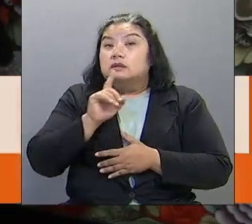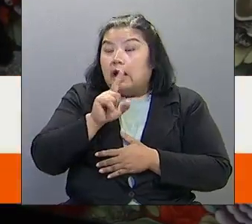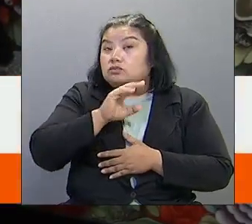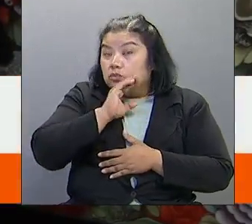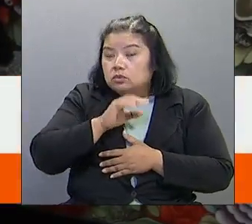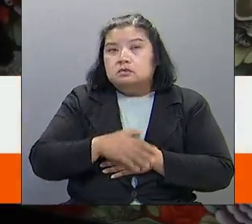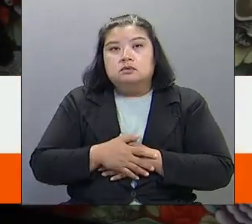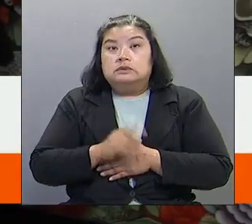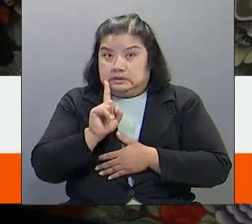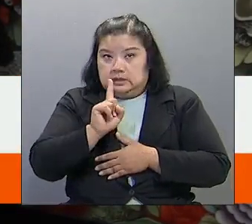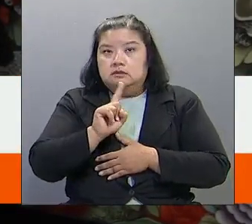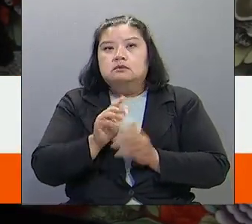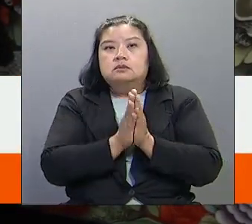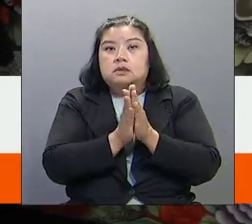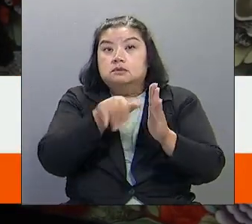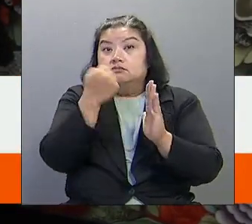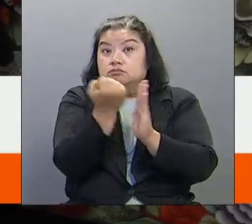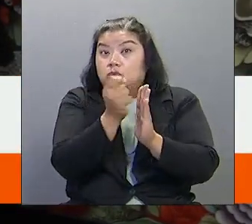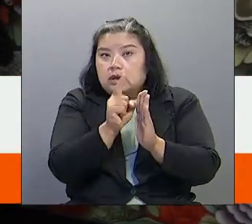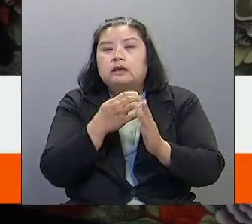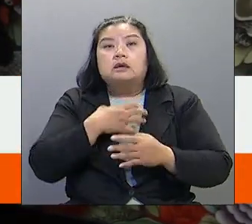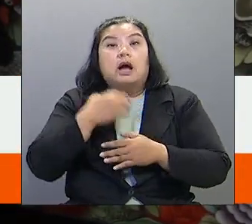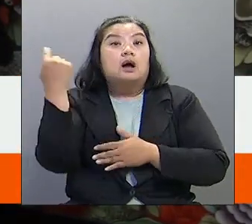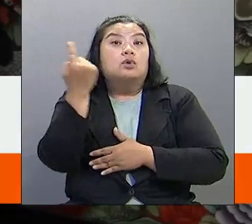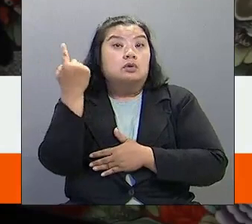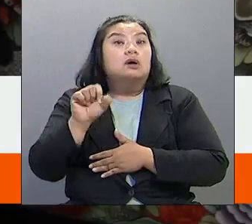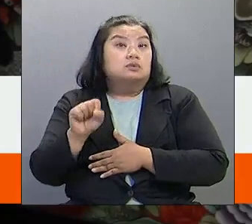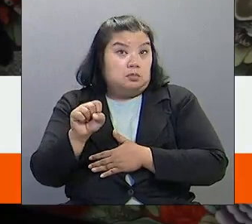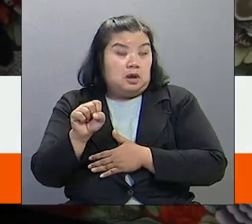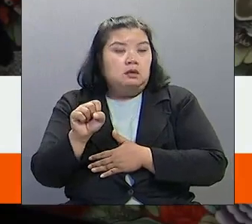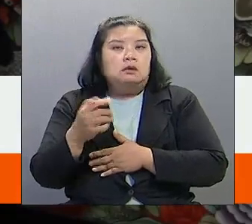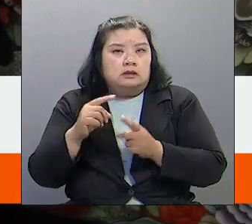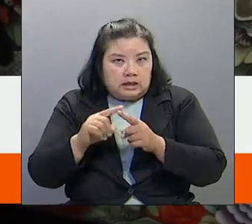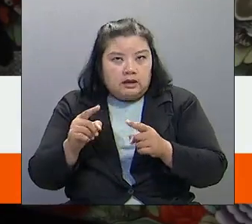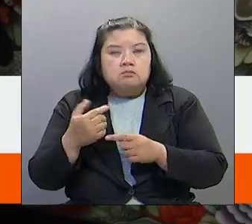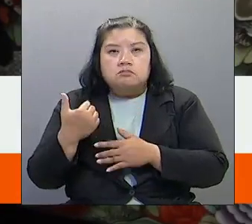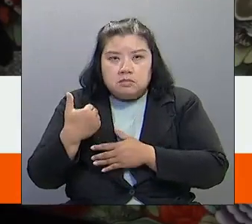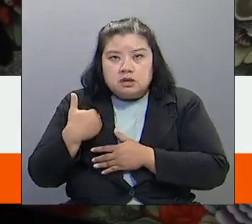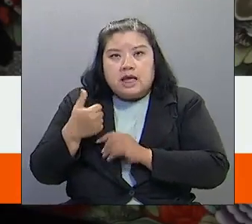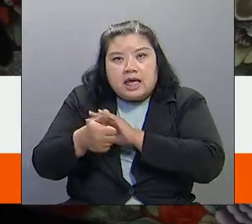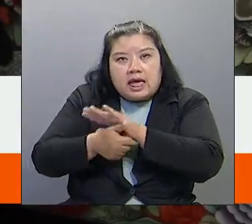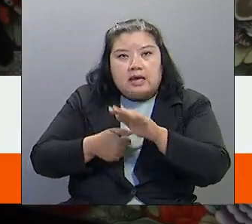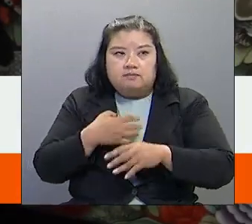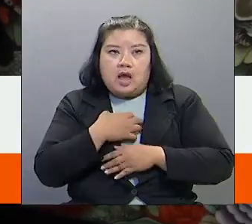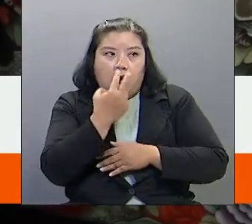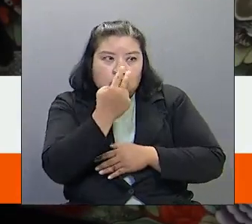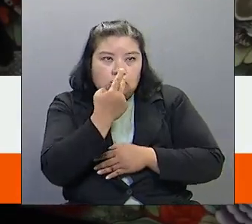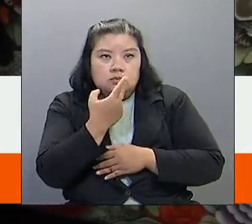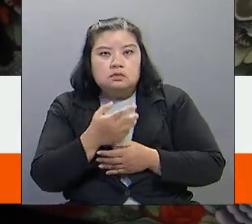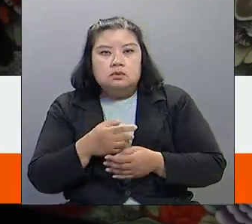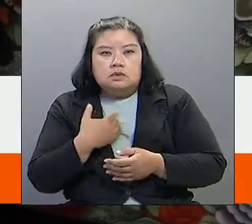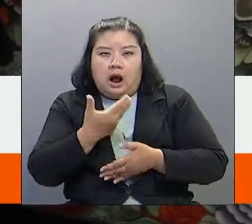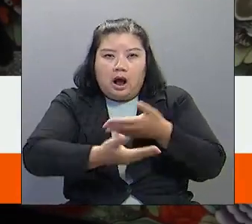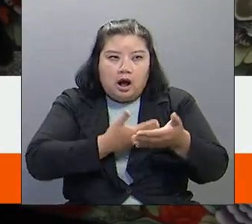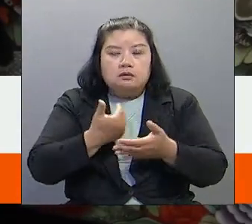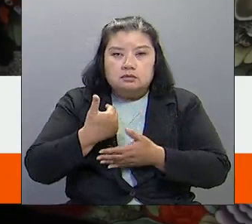ซ่าท่องเที่ยวหนึ่งมันเขาต้องการท่องเที่ยวจริงแต่อีกส่วนหนึ่งก็คือมาเพื่อเริ่มลงทุนก็มีค่ะร้